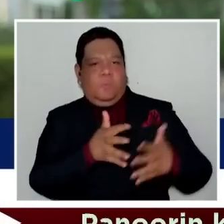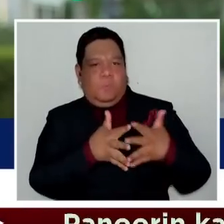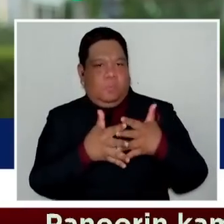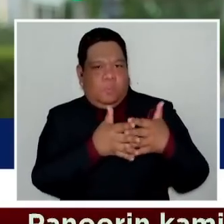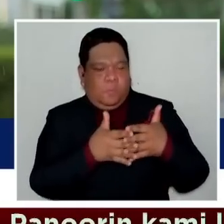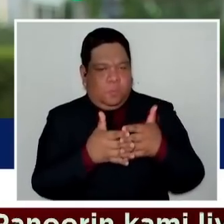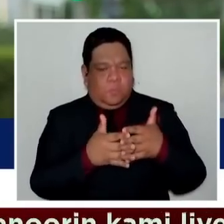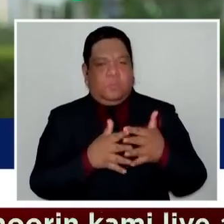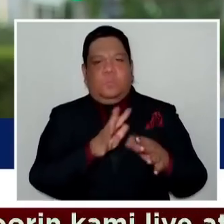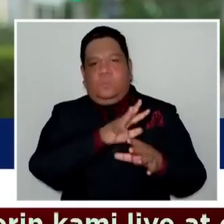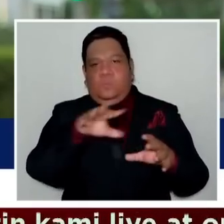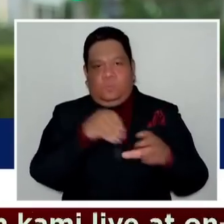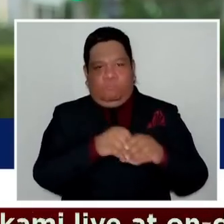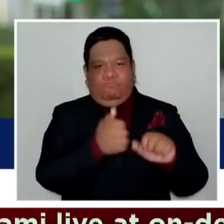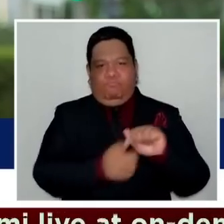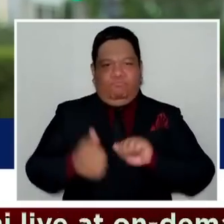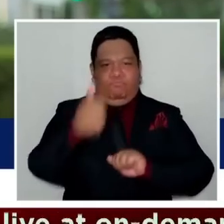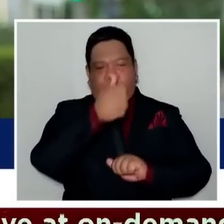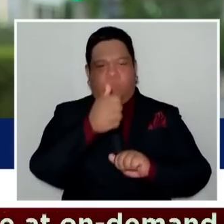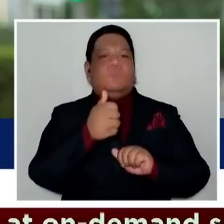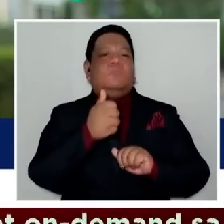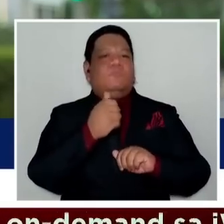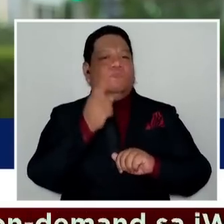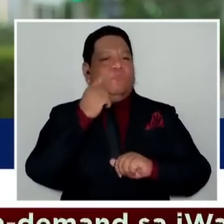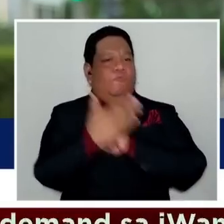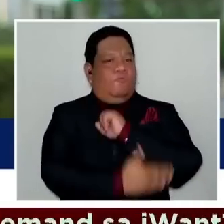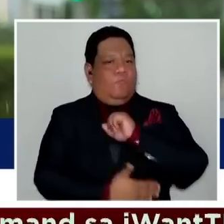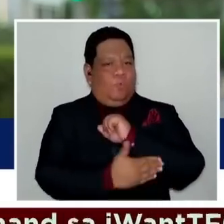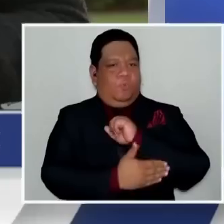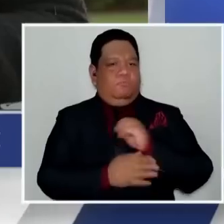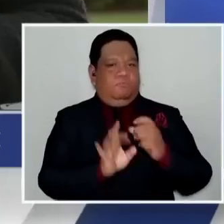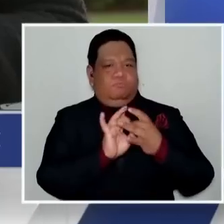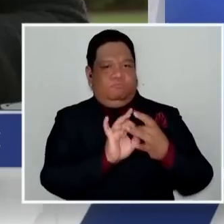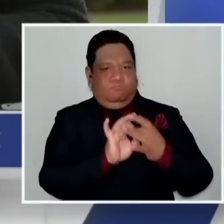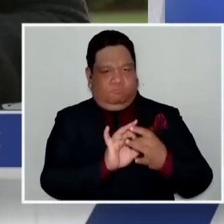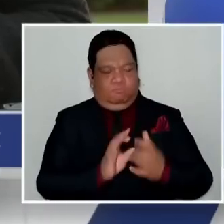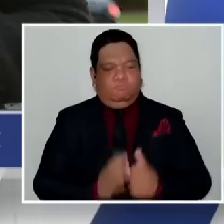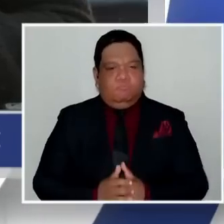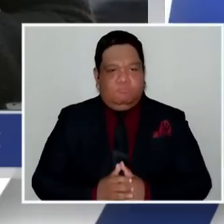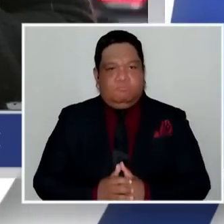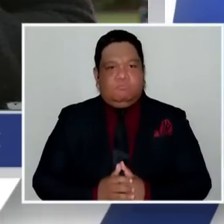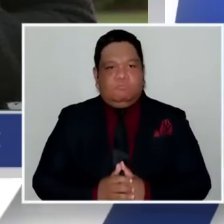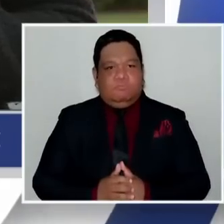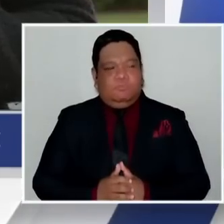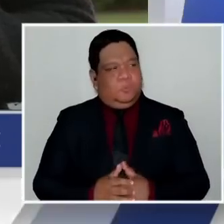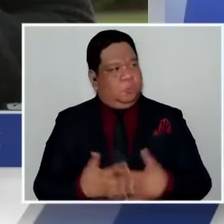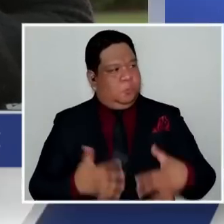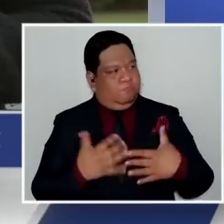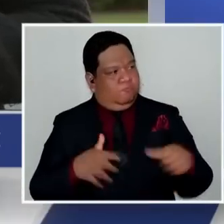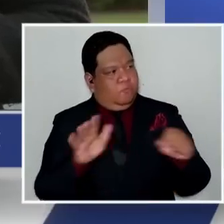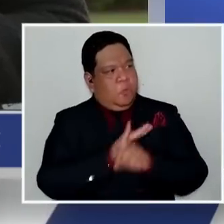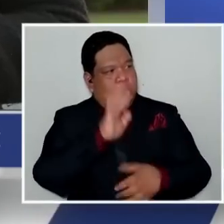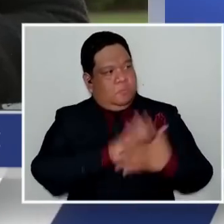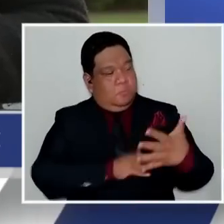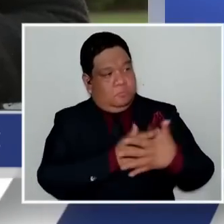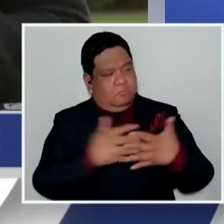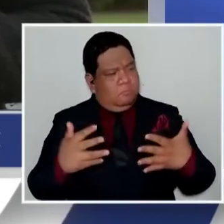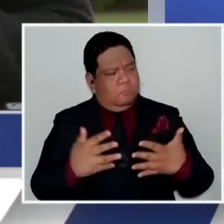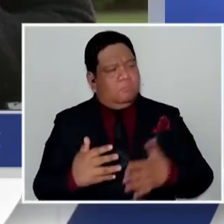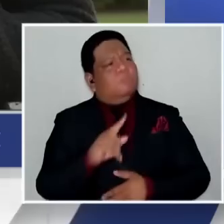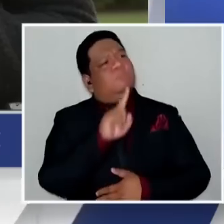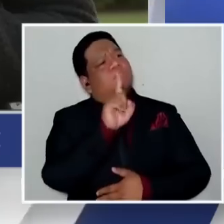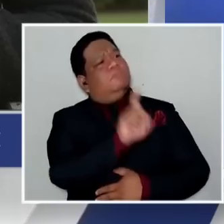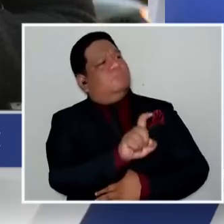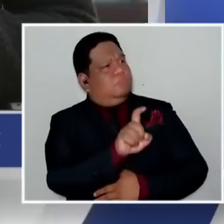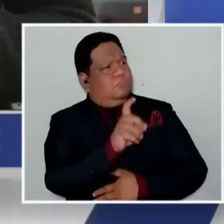ang Secretary of State na si Anthony Blinken. Kabayan? Punong-puno, Pia. So hanggang kailan si Pangulong Marcos